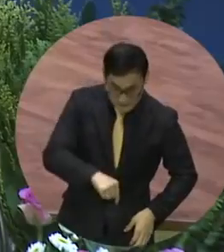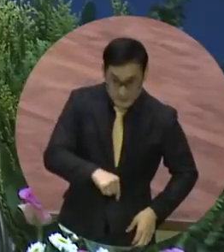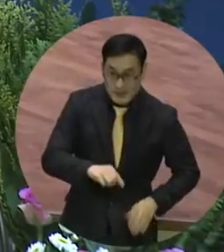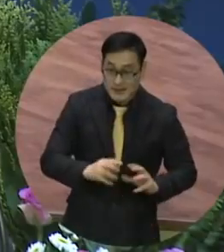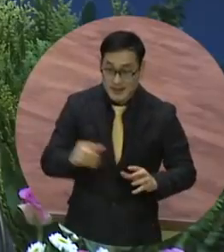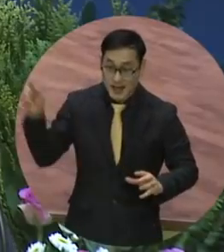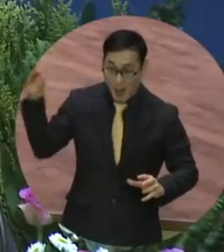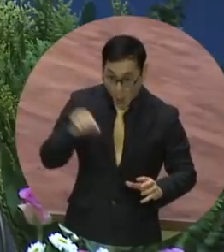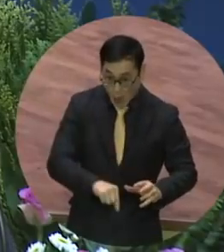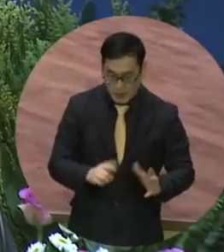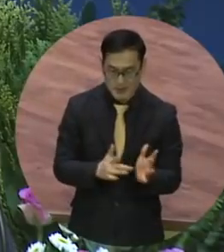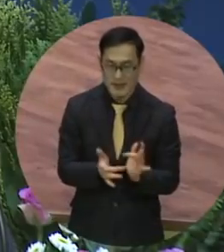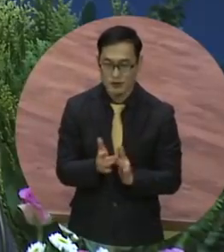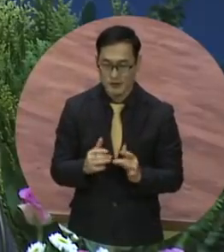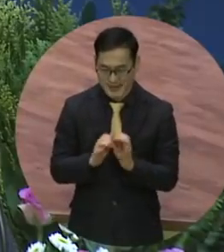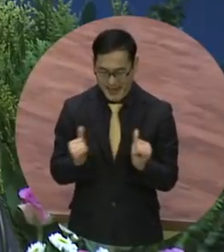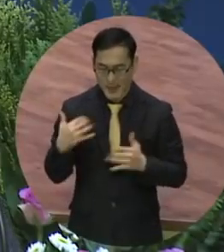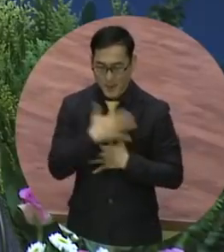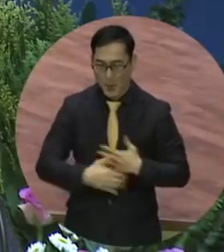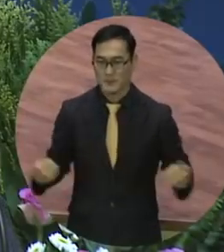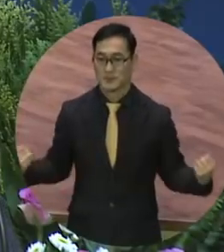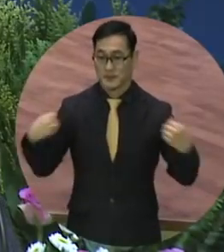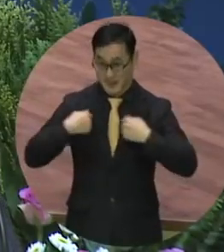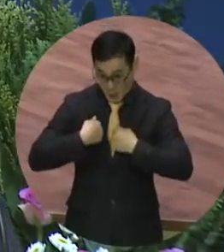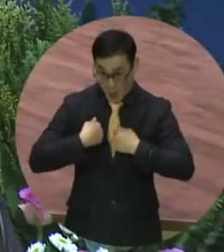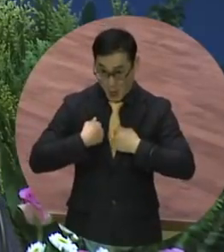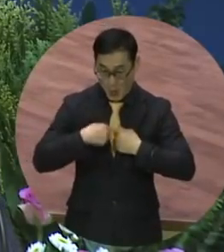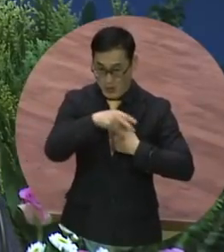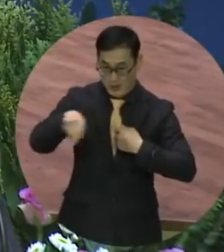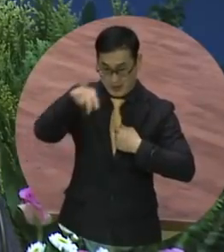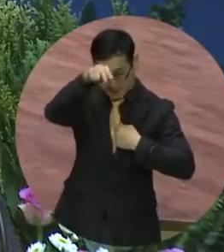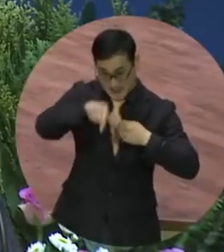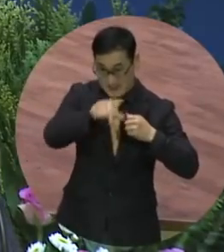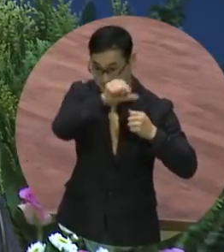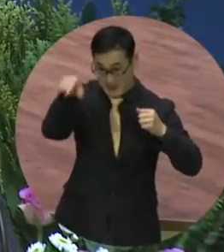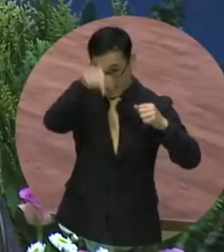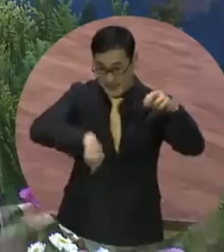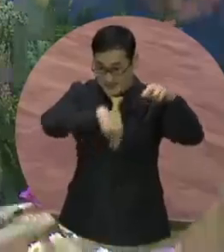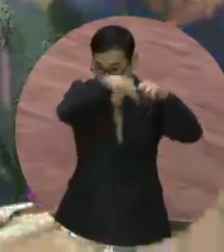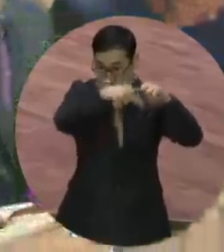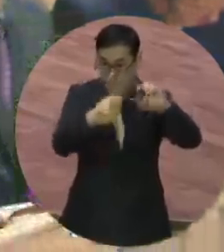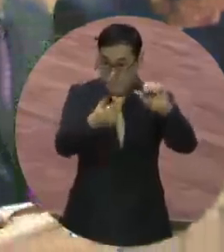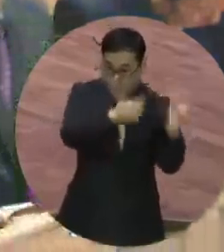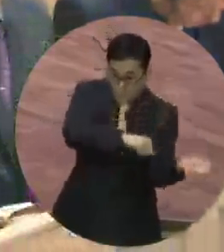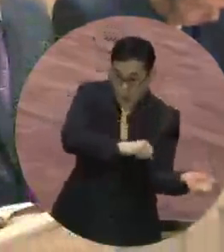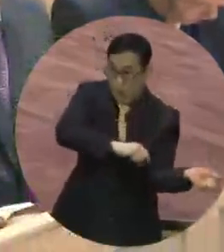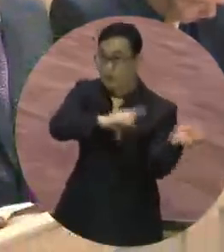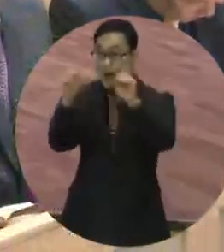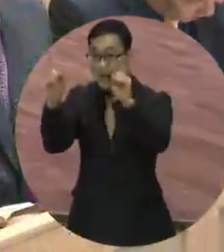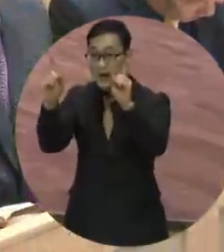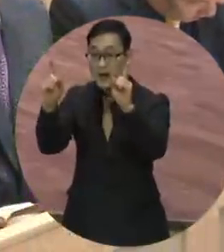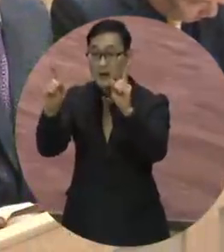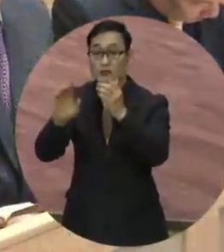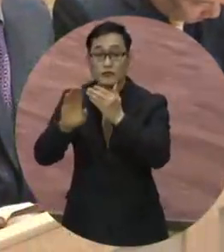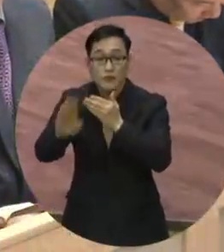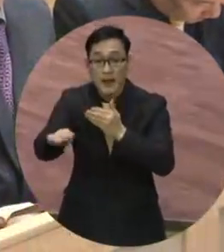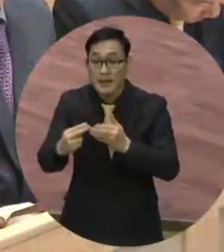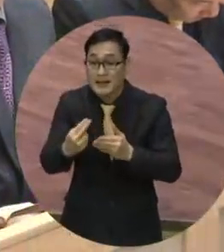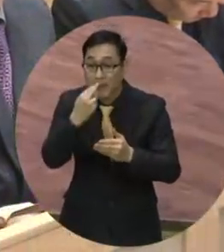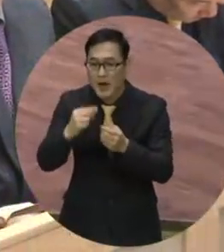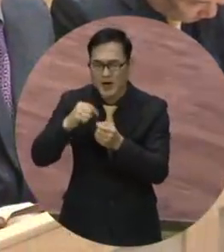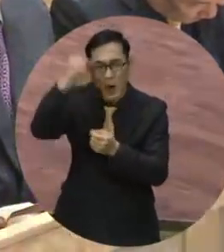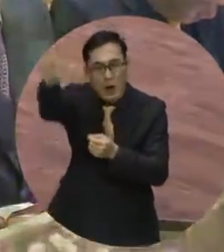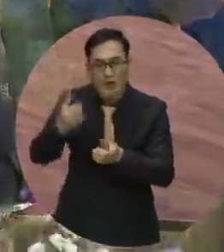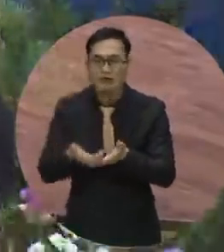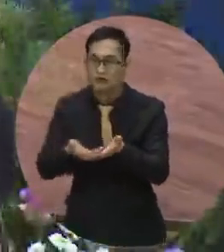다시 부활하신 하나님 증거를 보여주시면서 우리에게 영원한 믿음을 주셨어요. 영생 주신 거 너무